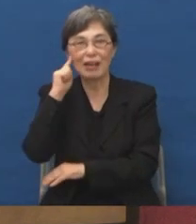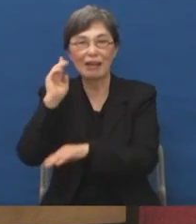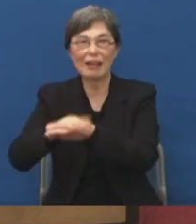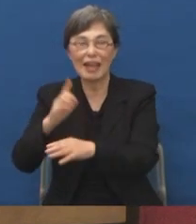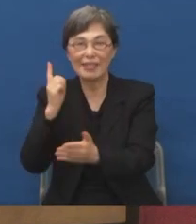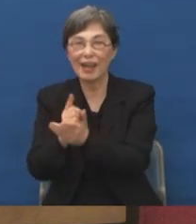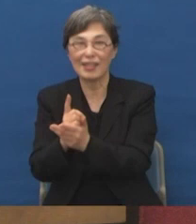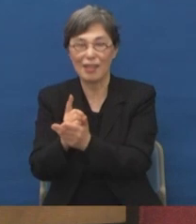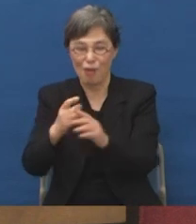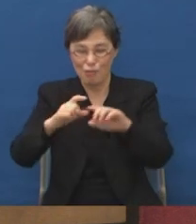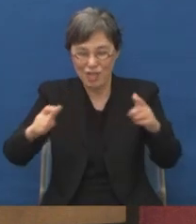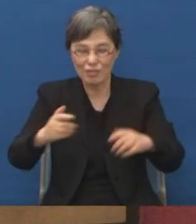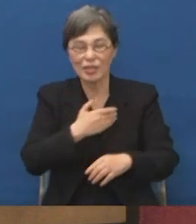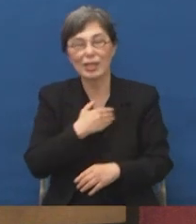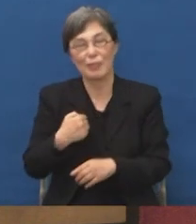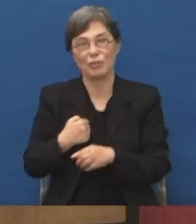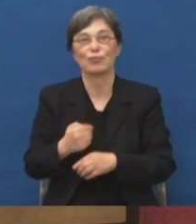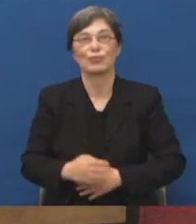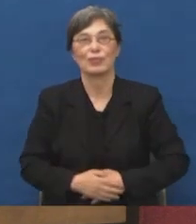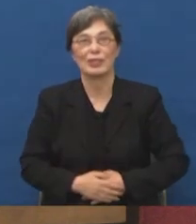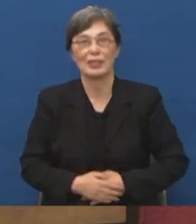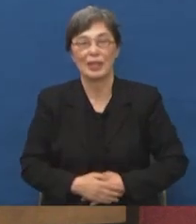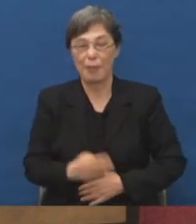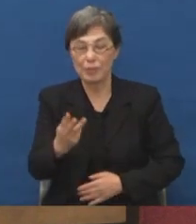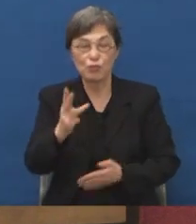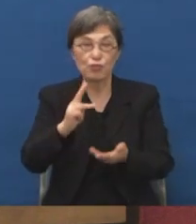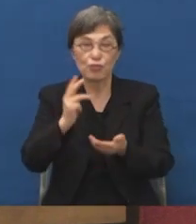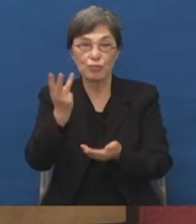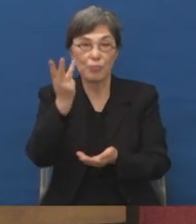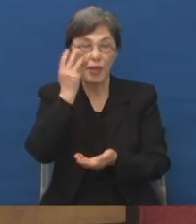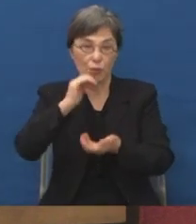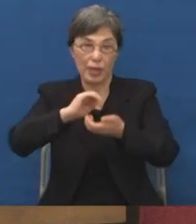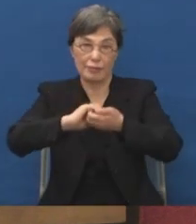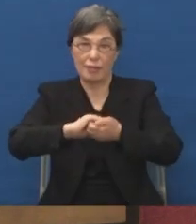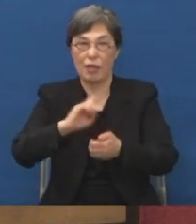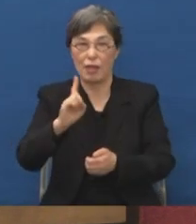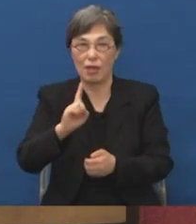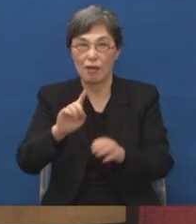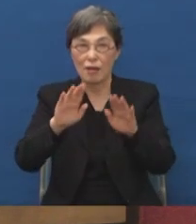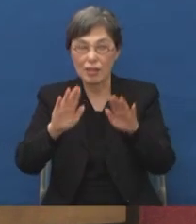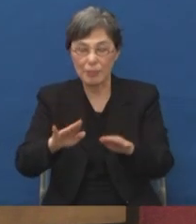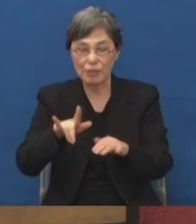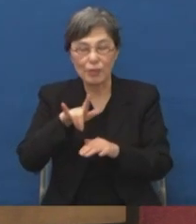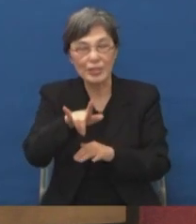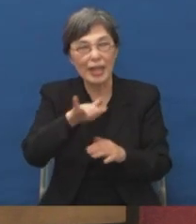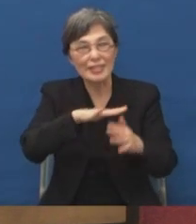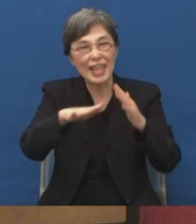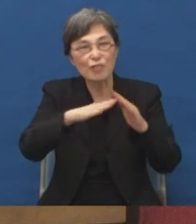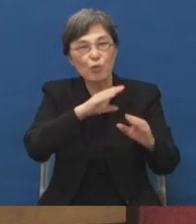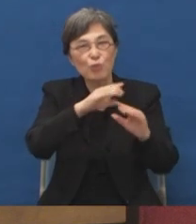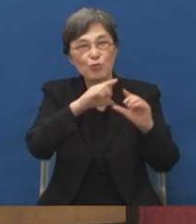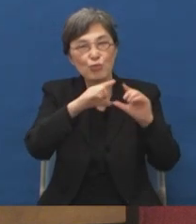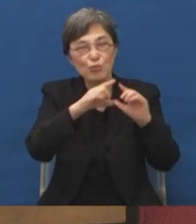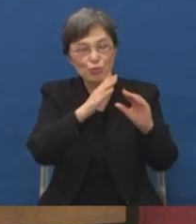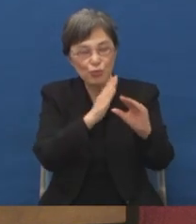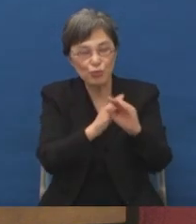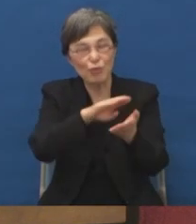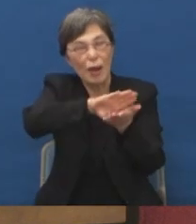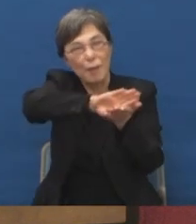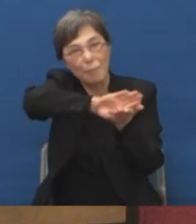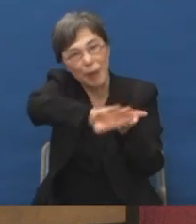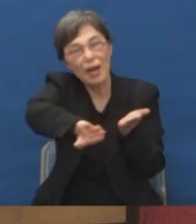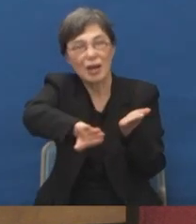くらでも増やすことができます。3つ目の限定、現に戦闘が行われている国は除外する